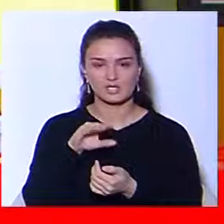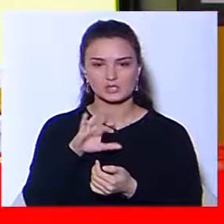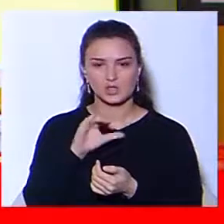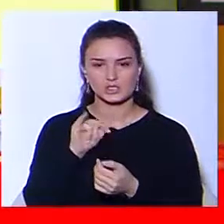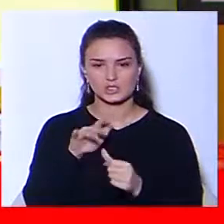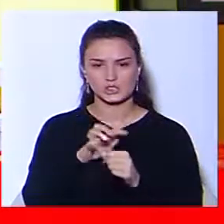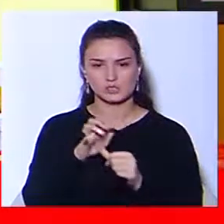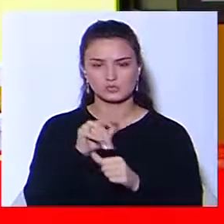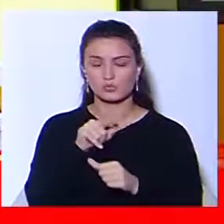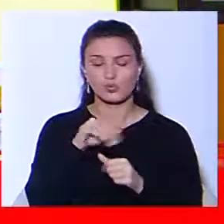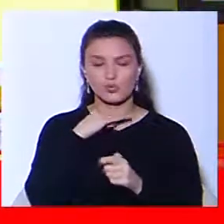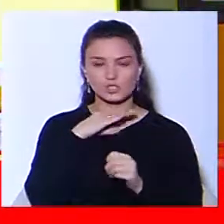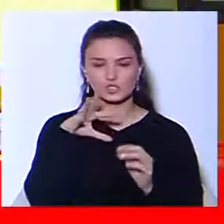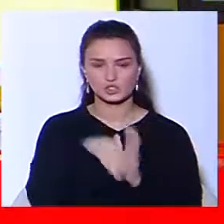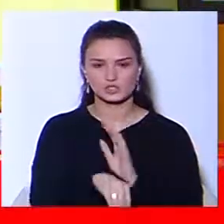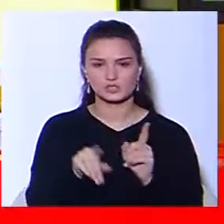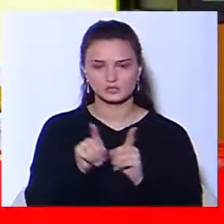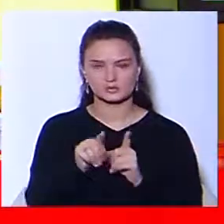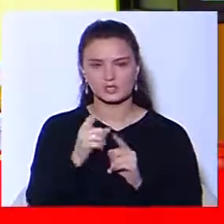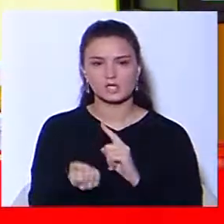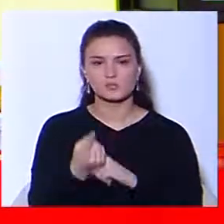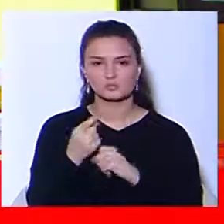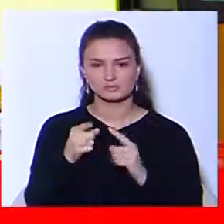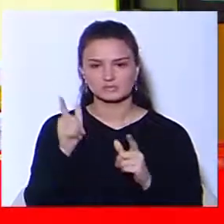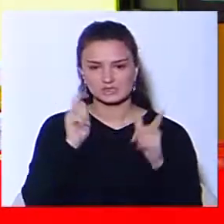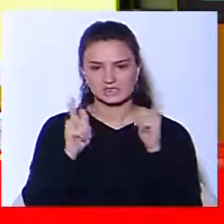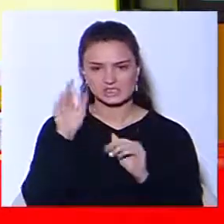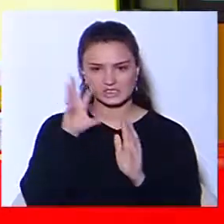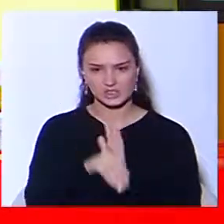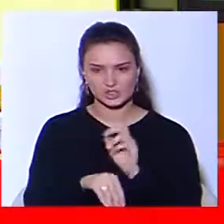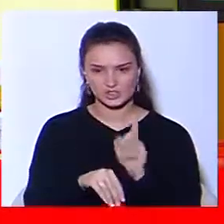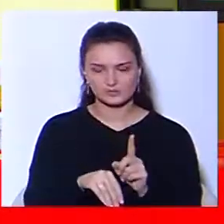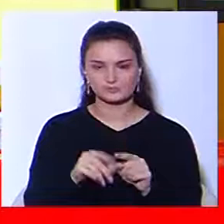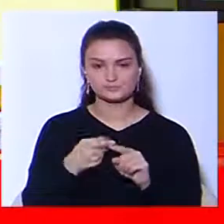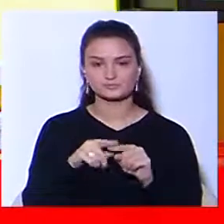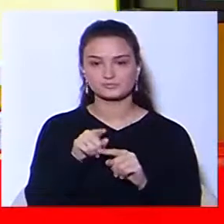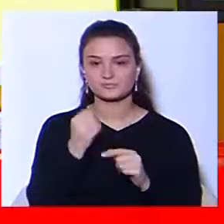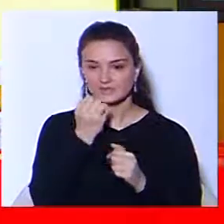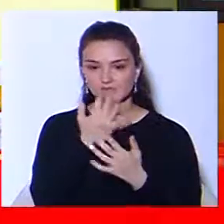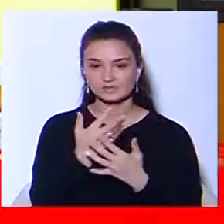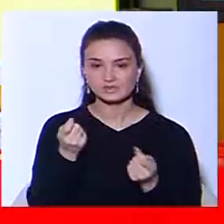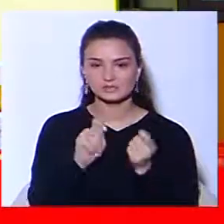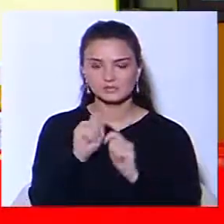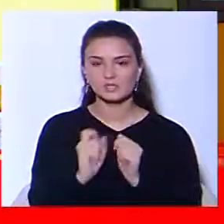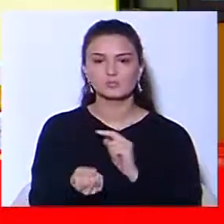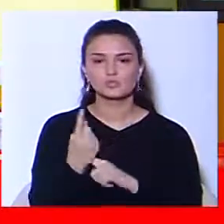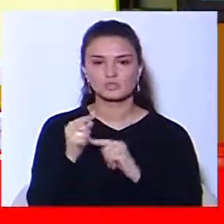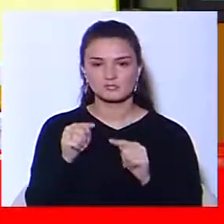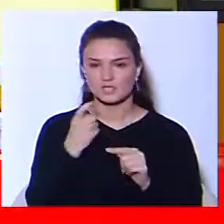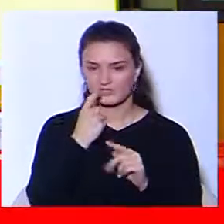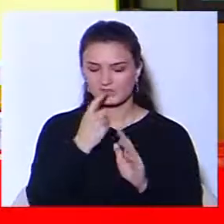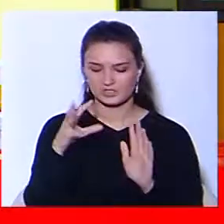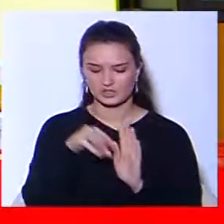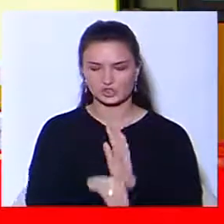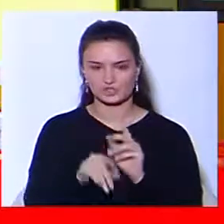აღმოჩნდება ხორცში, აფლატოქსინი აღმოჩნდება რძეში, ეს ნივთიერება აღმოჩნდება